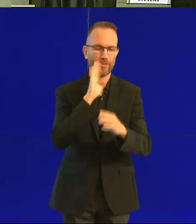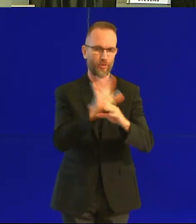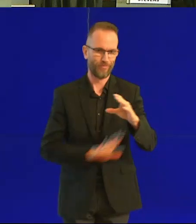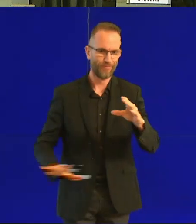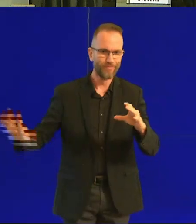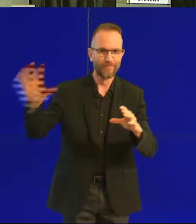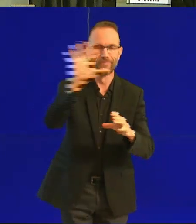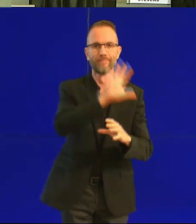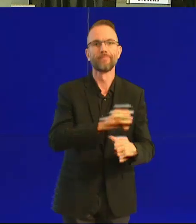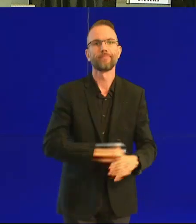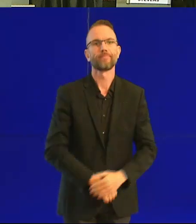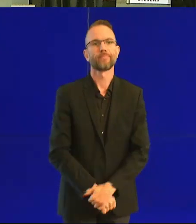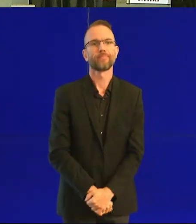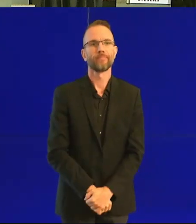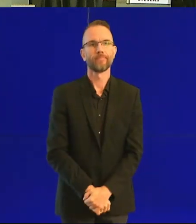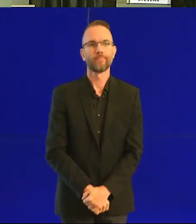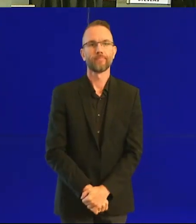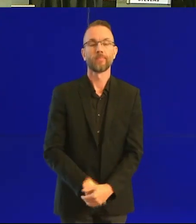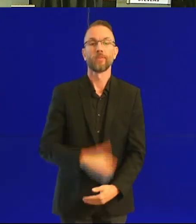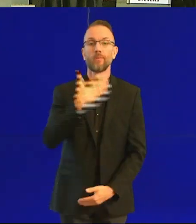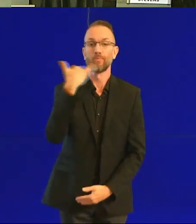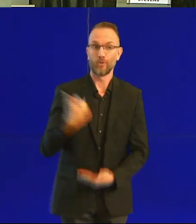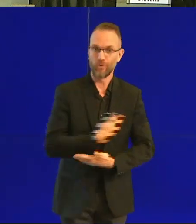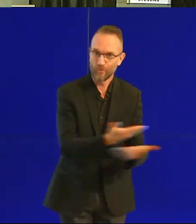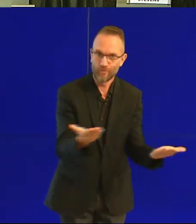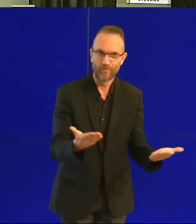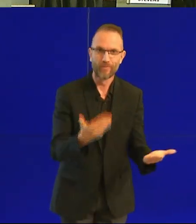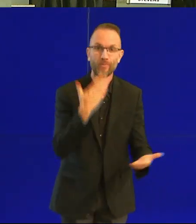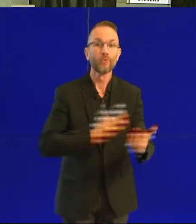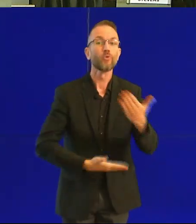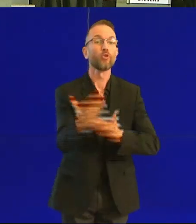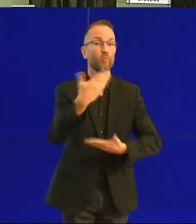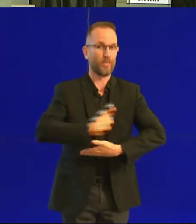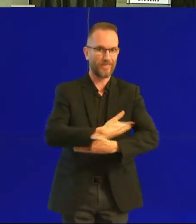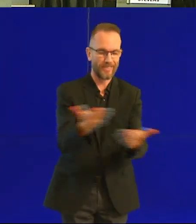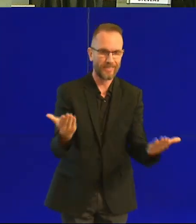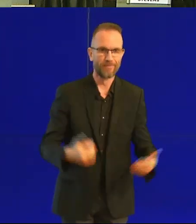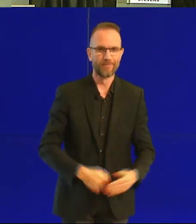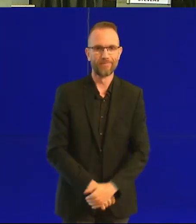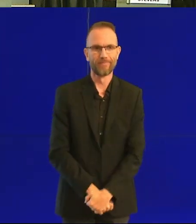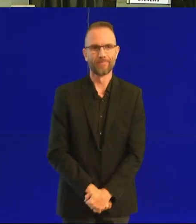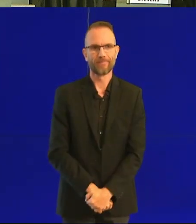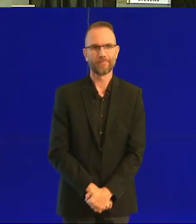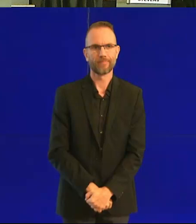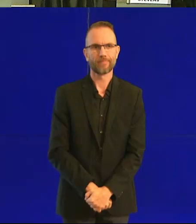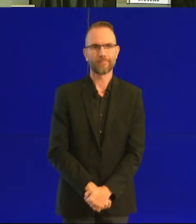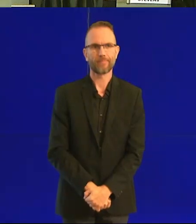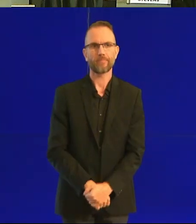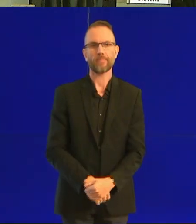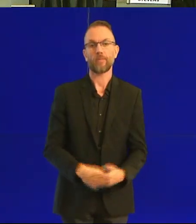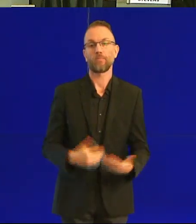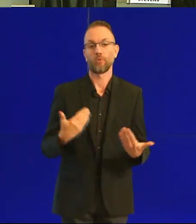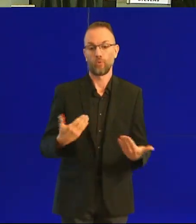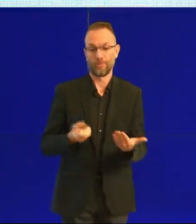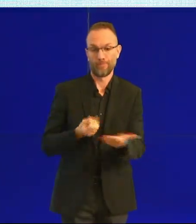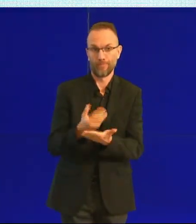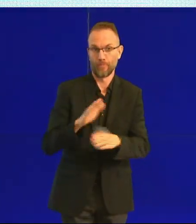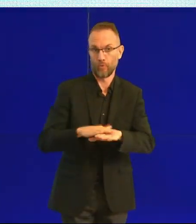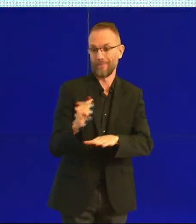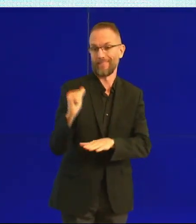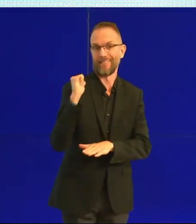bonjour à tous cui morgan in fine nous aujourd'hui le point sur la situation ont dit hier donc du 13